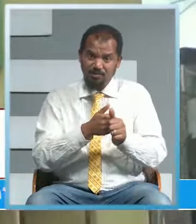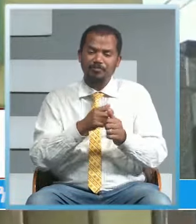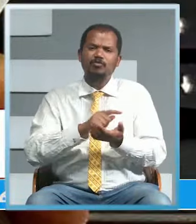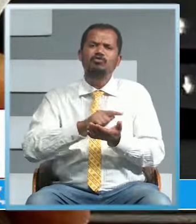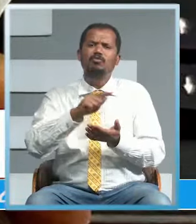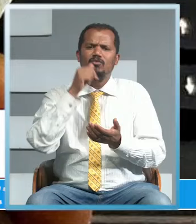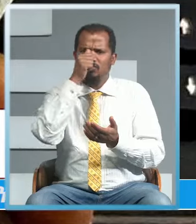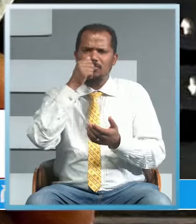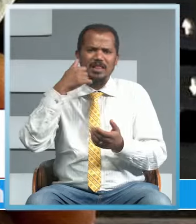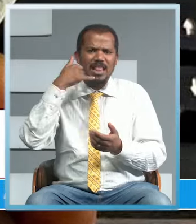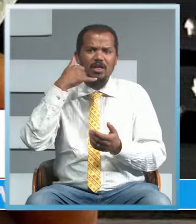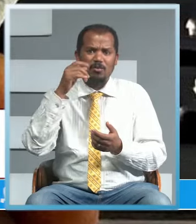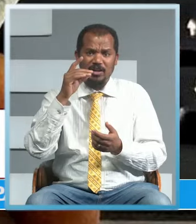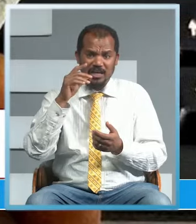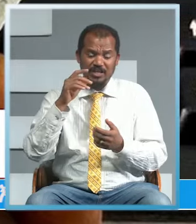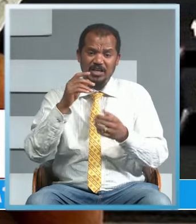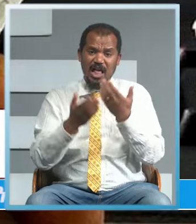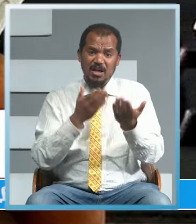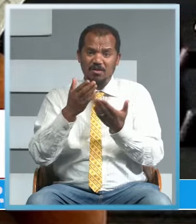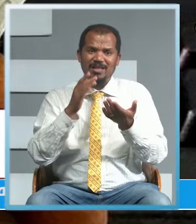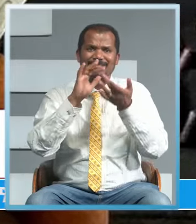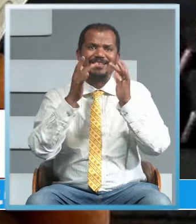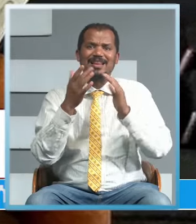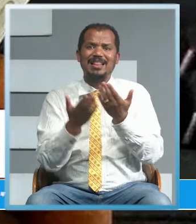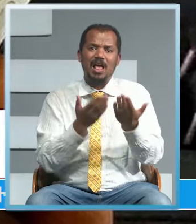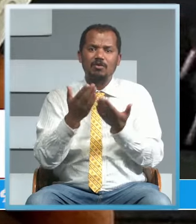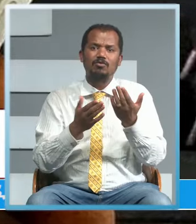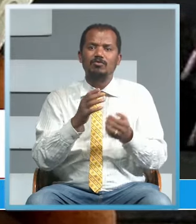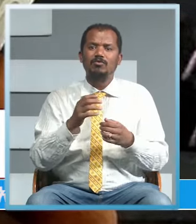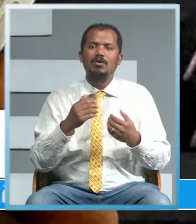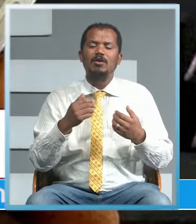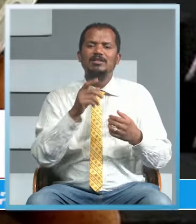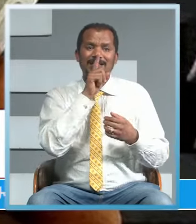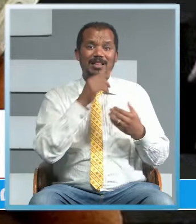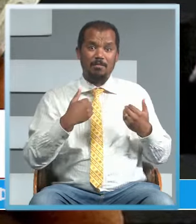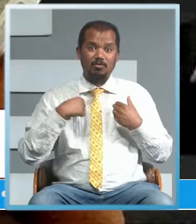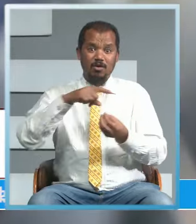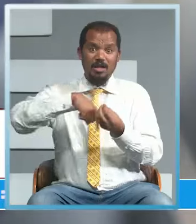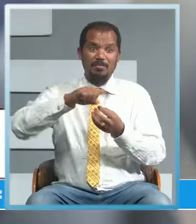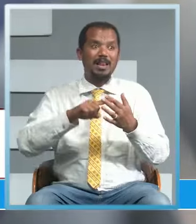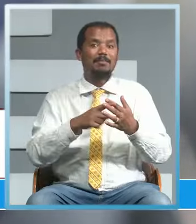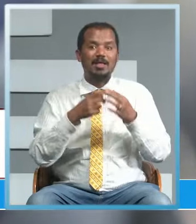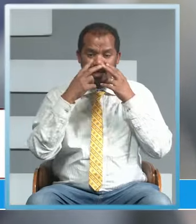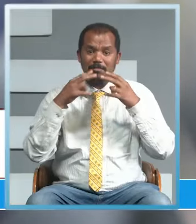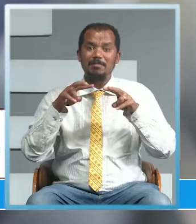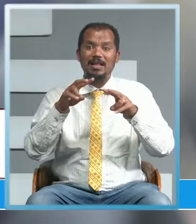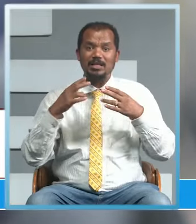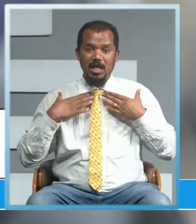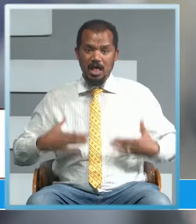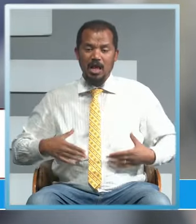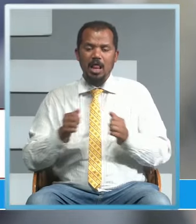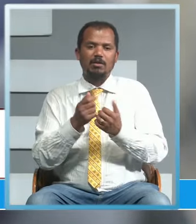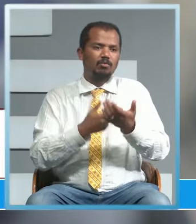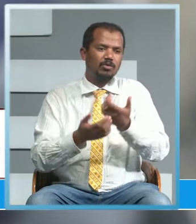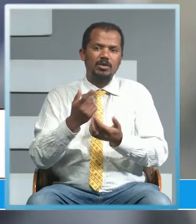ከሰሞኑ የኢትዮጵያ ቴሌኮሙኒኬሽን አገልግሎት የበይነ መረብ አገልግሎት ጸጥታ ባሉባቸው አካባቢዎች ለማስጀመር ከመመለከታቸው አካላት ጋር